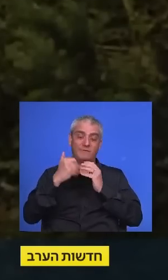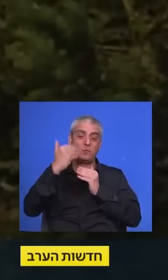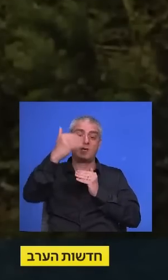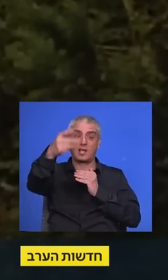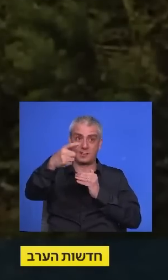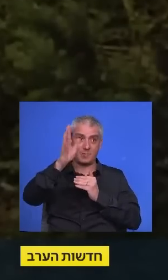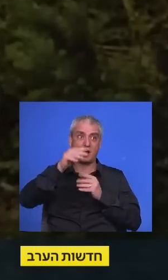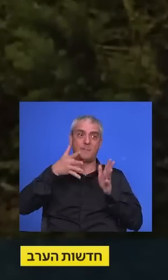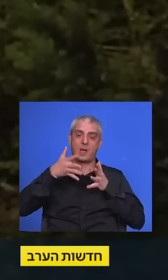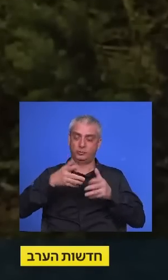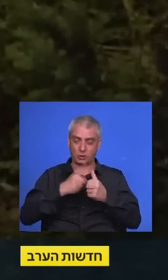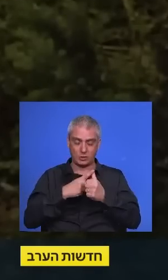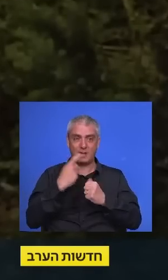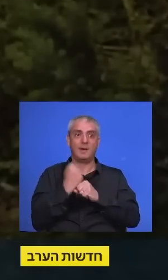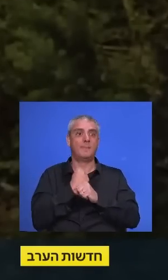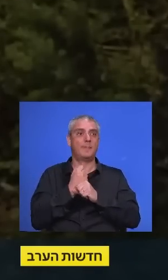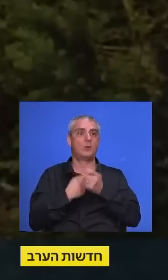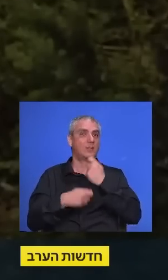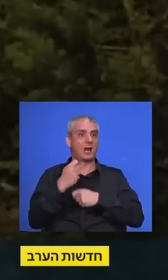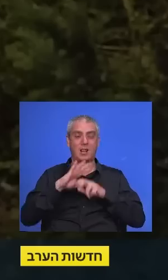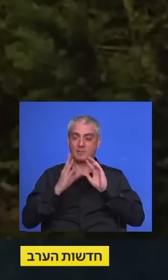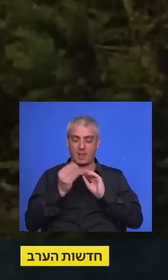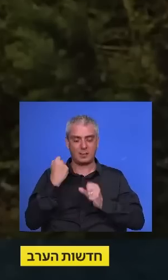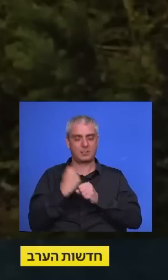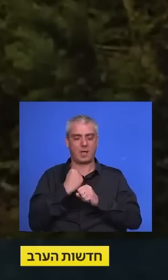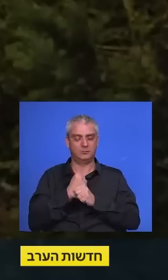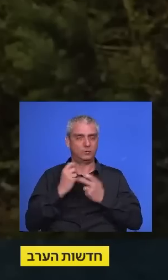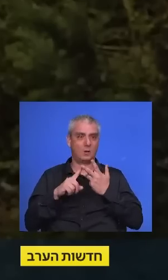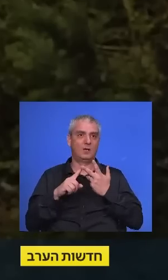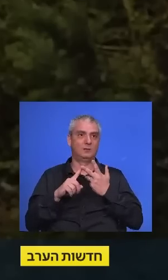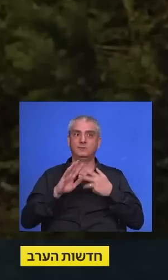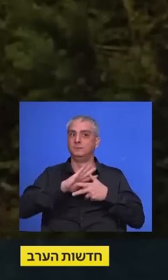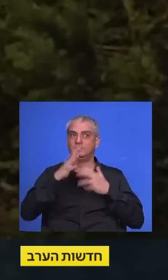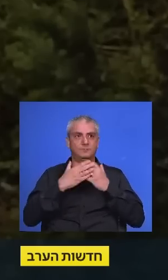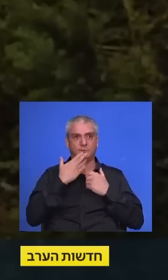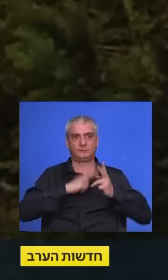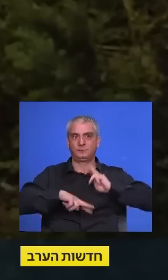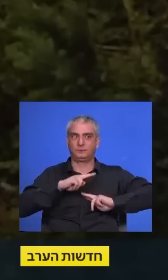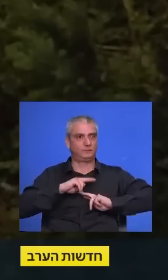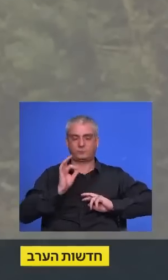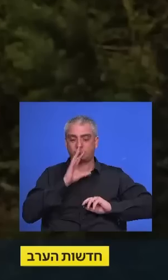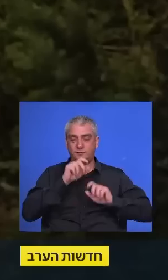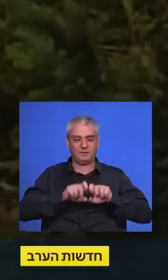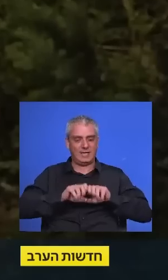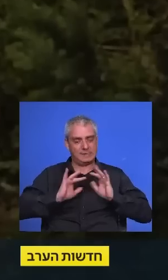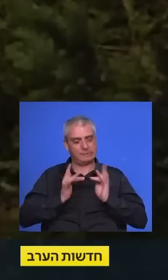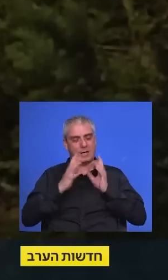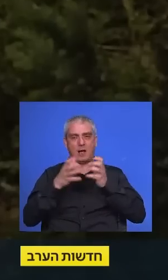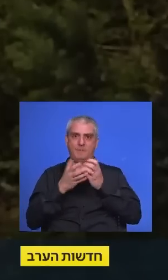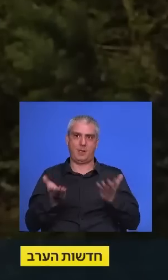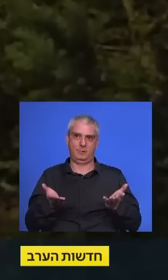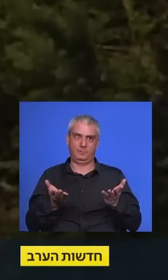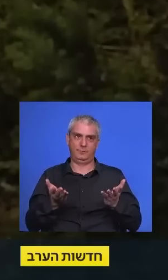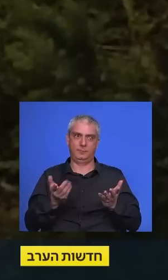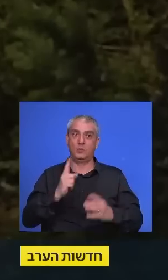גם בהשקעות, גם בפעילות כלכלית בכלל, גם בתעסוקה. כל עם ישראל סובל מזה, ועוד לא דיברנו על הקרע, אבל בלי